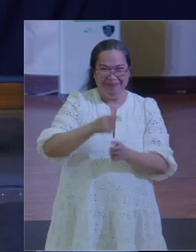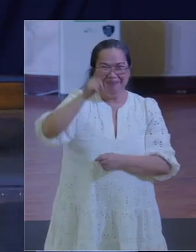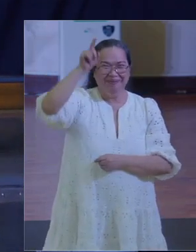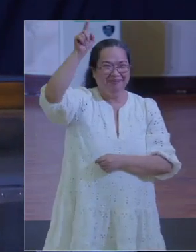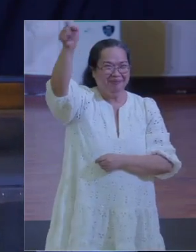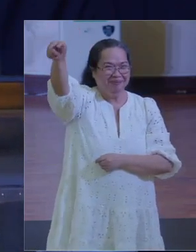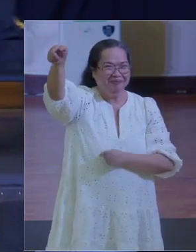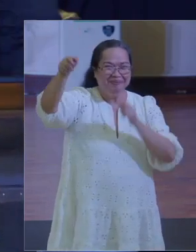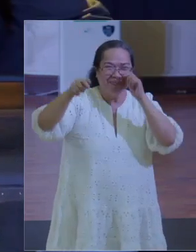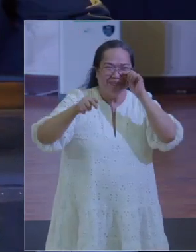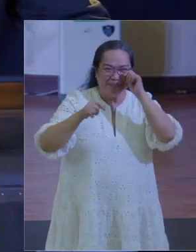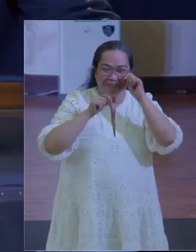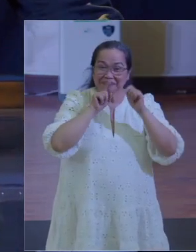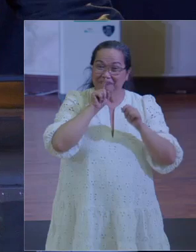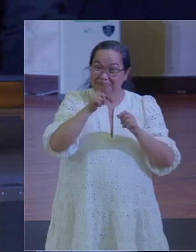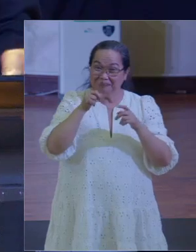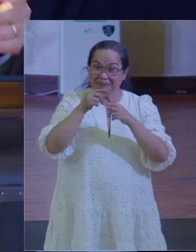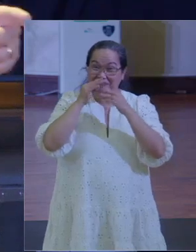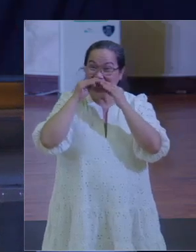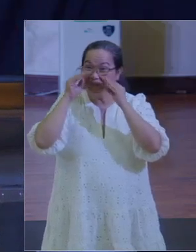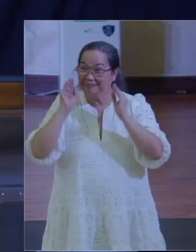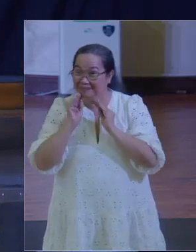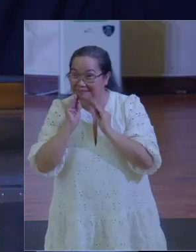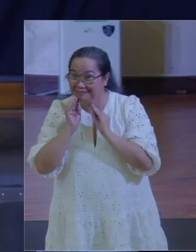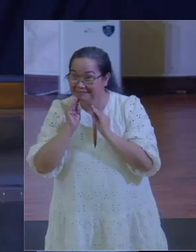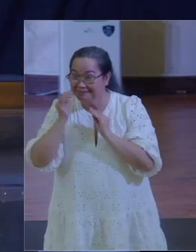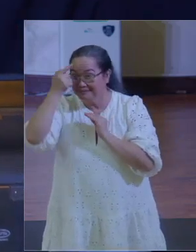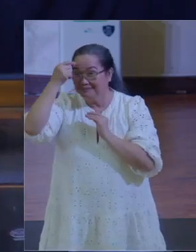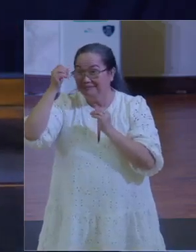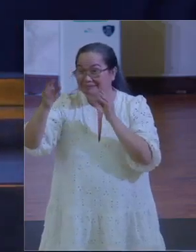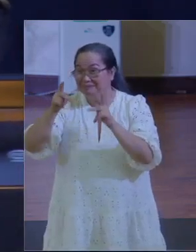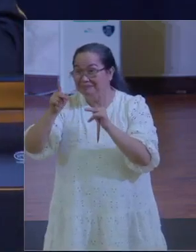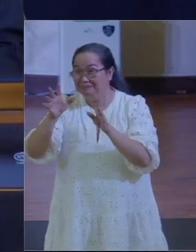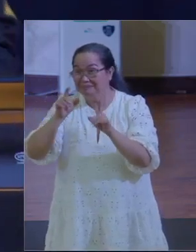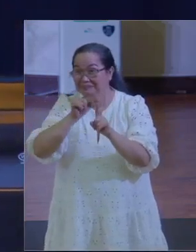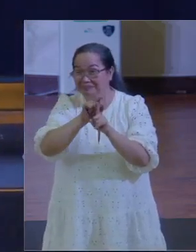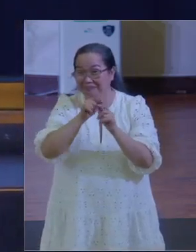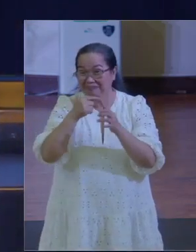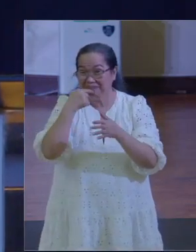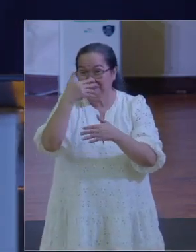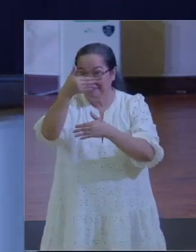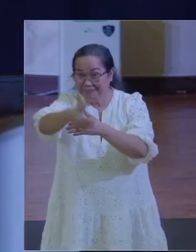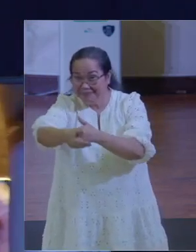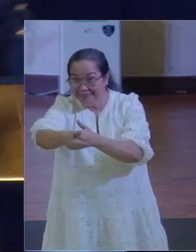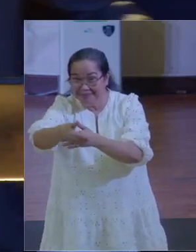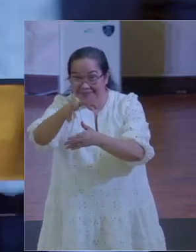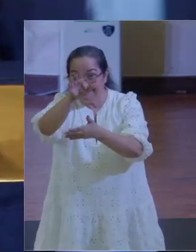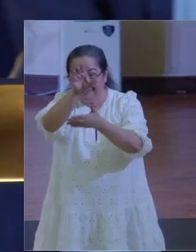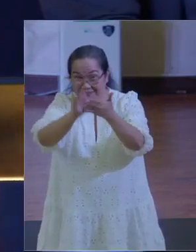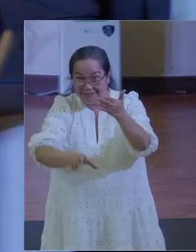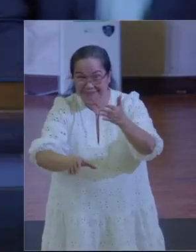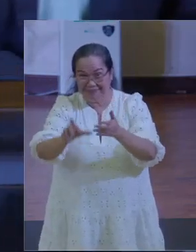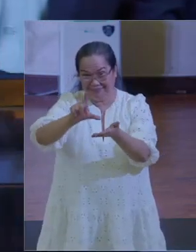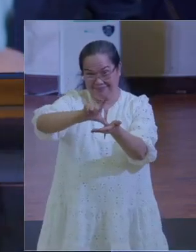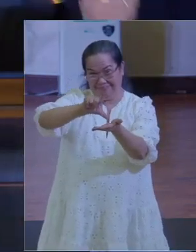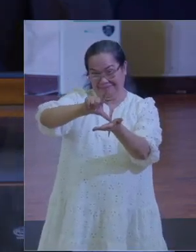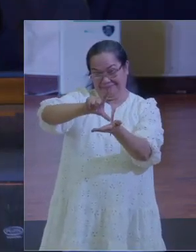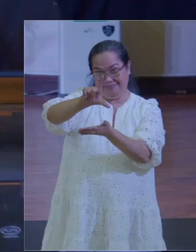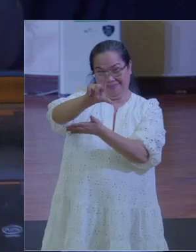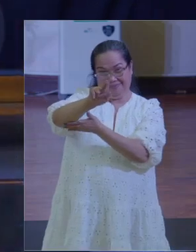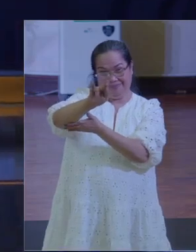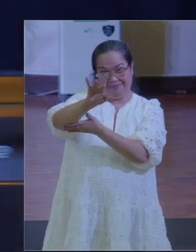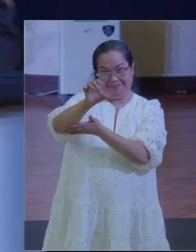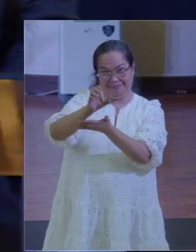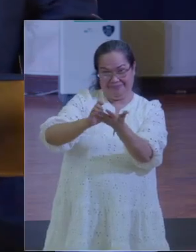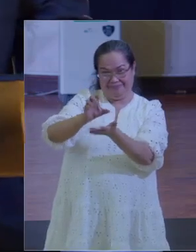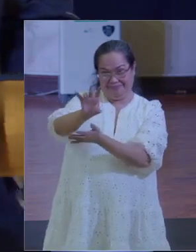Minsan, nakakalungkot. No? Pero ito, tingnan ninyo. Yung susunod na chapter, Luke